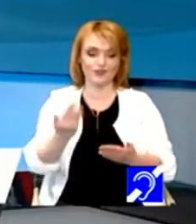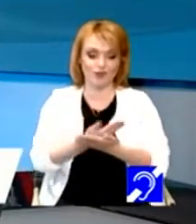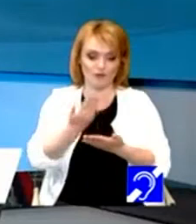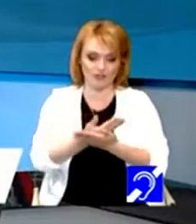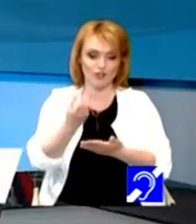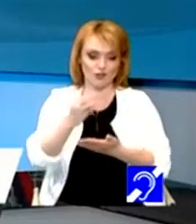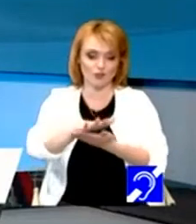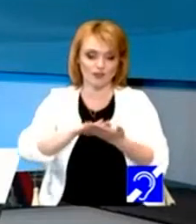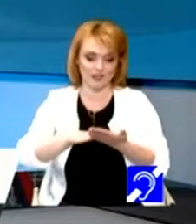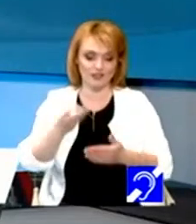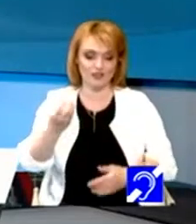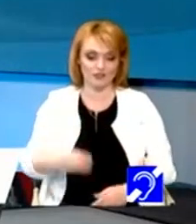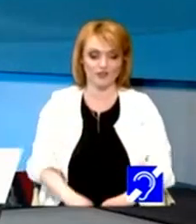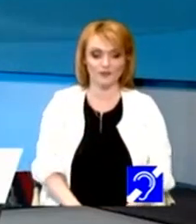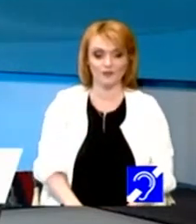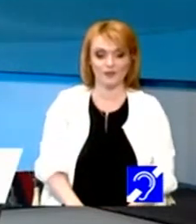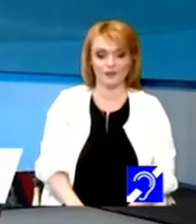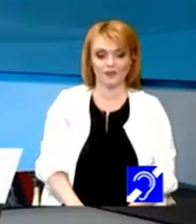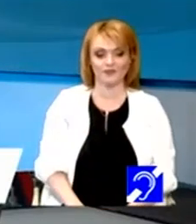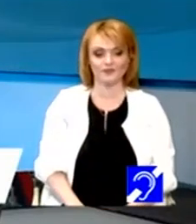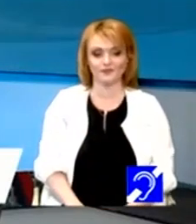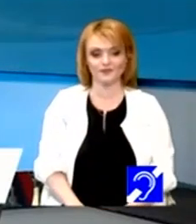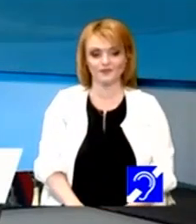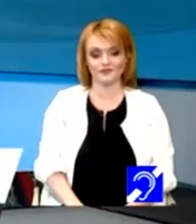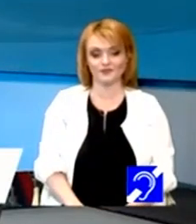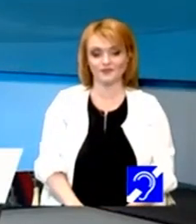pe tvremordova.md sau pe pagina noastră de Facebook.